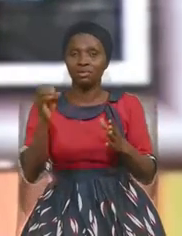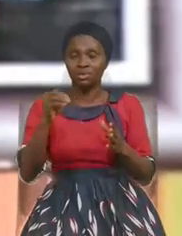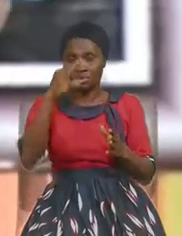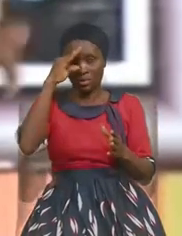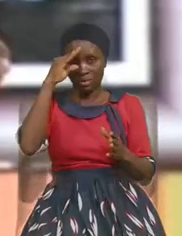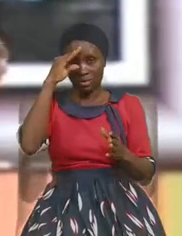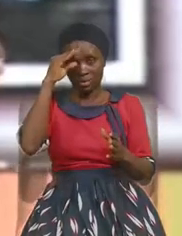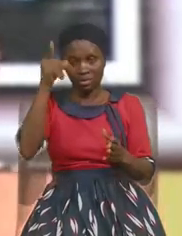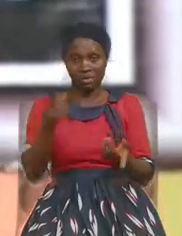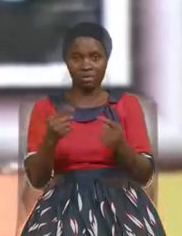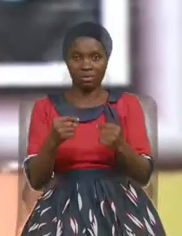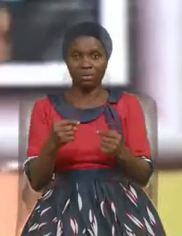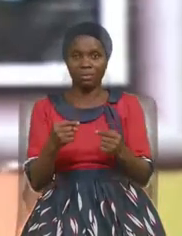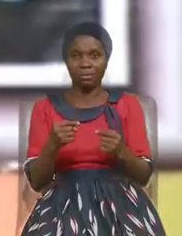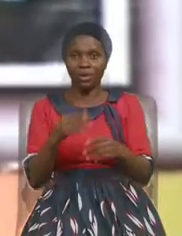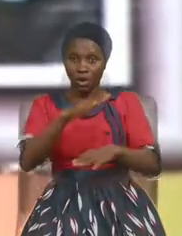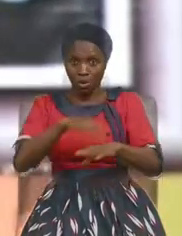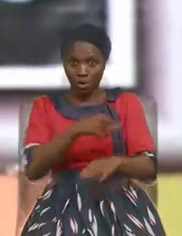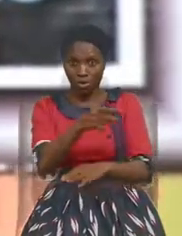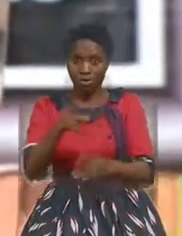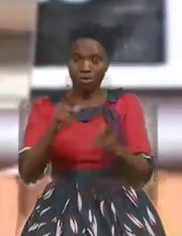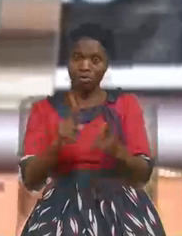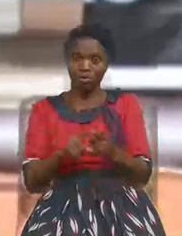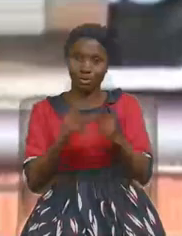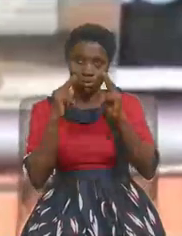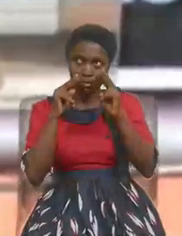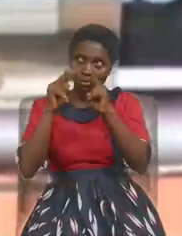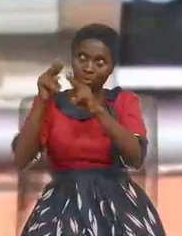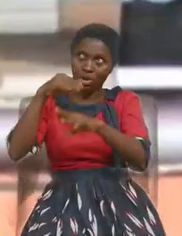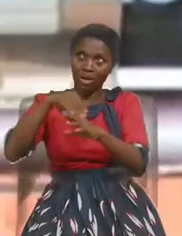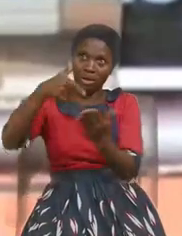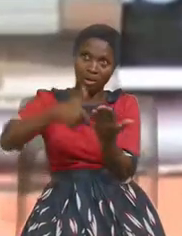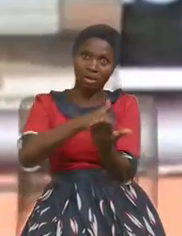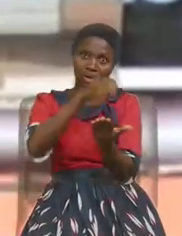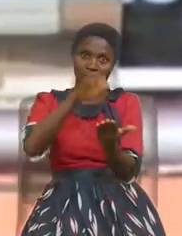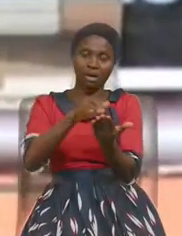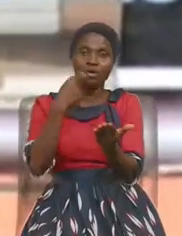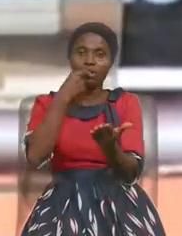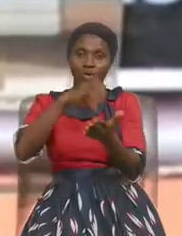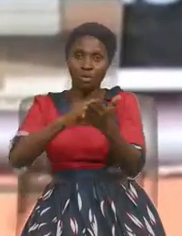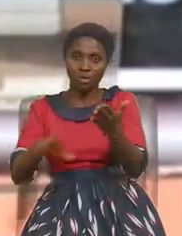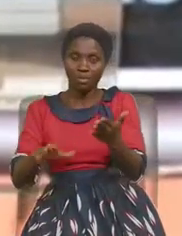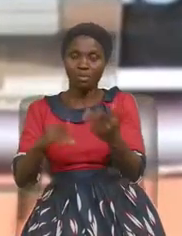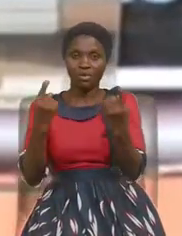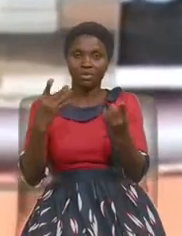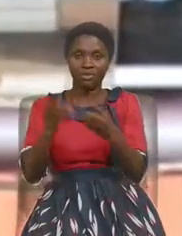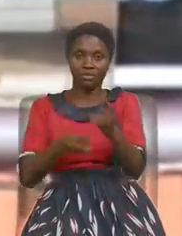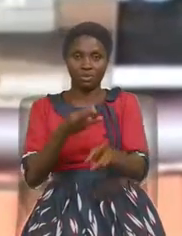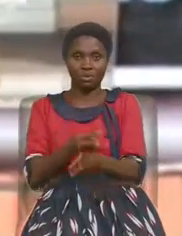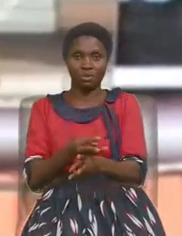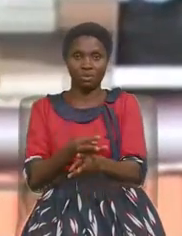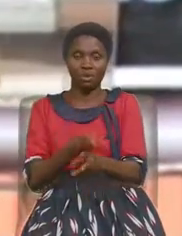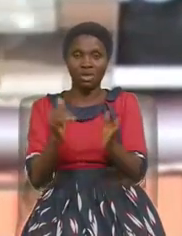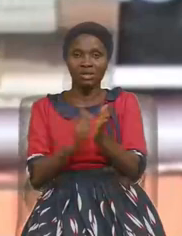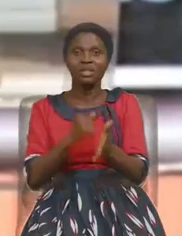voici l'agneau qui ôte le péché du monde. Ce sang sera disponible pour